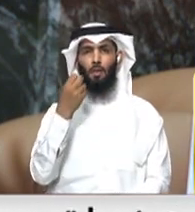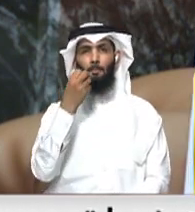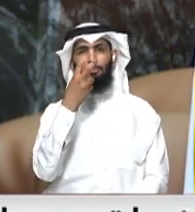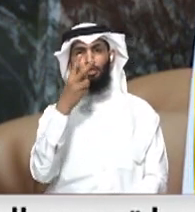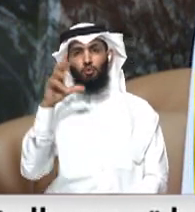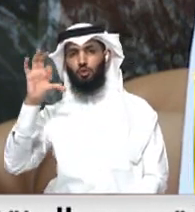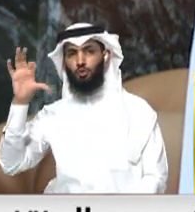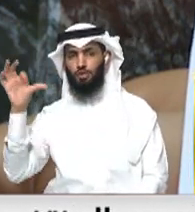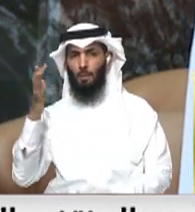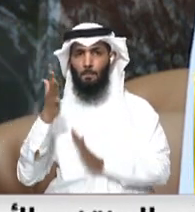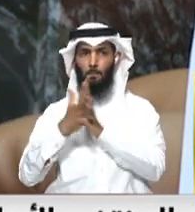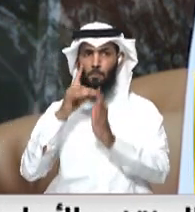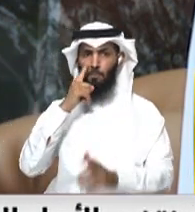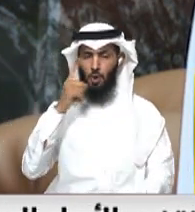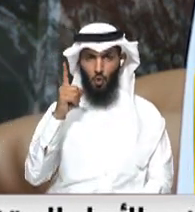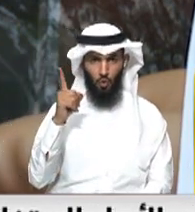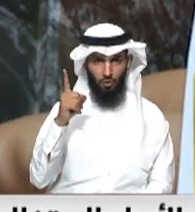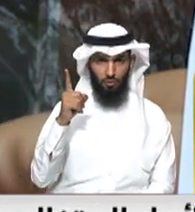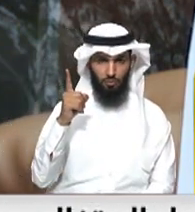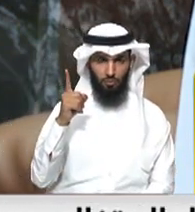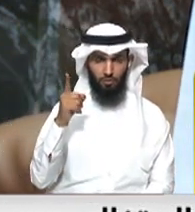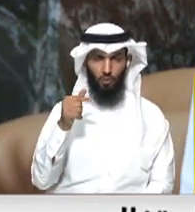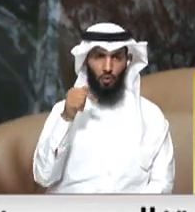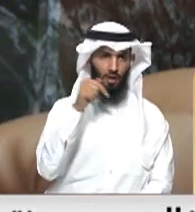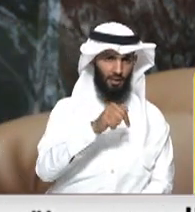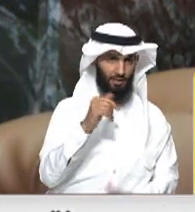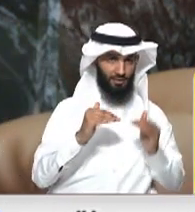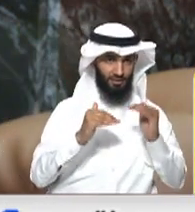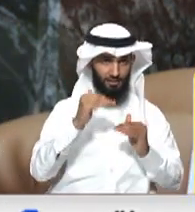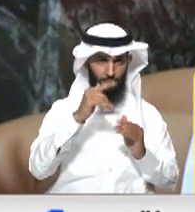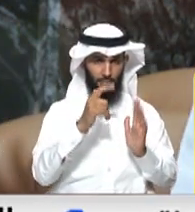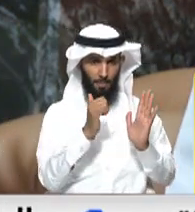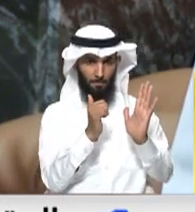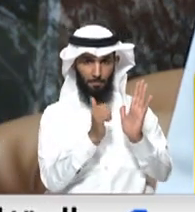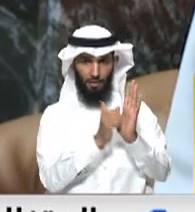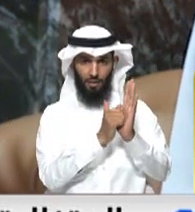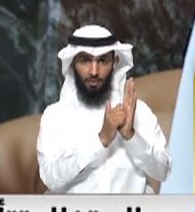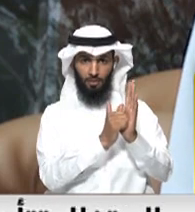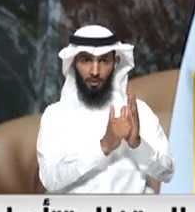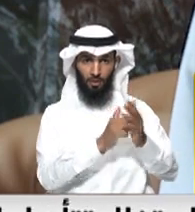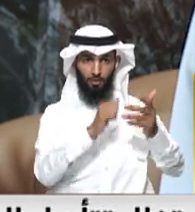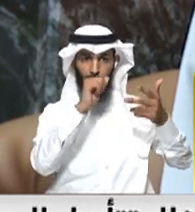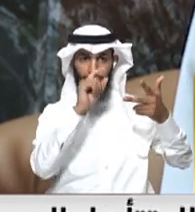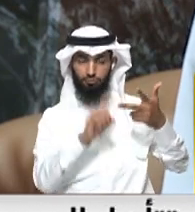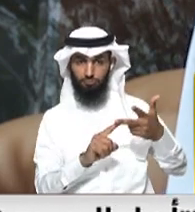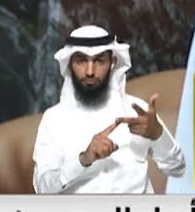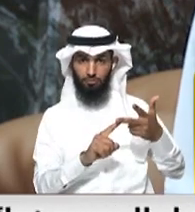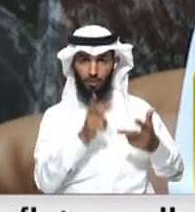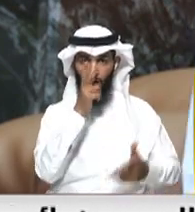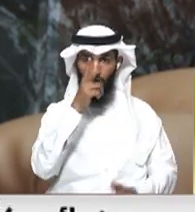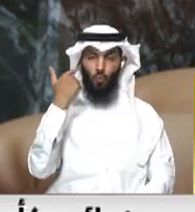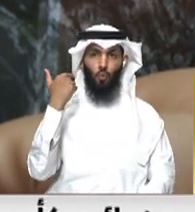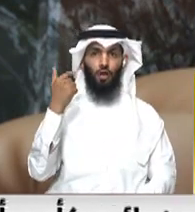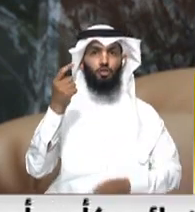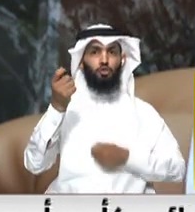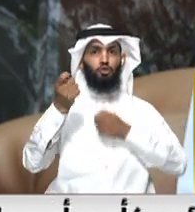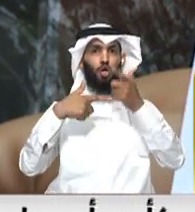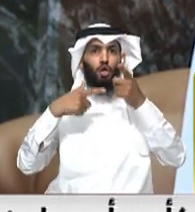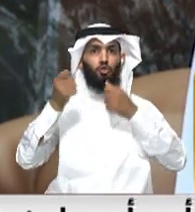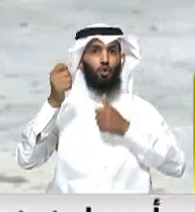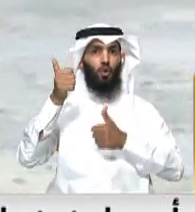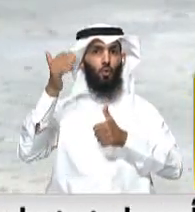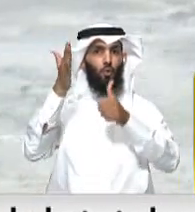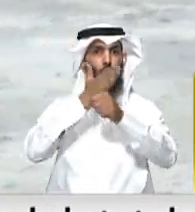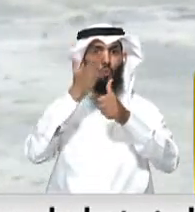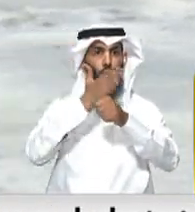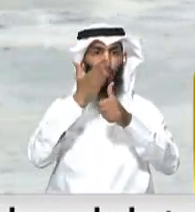مليون، وتصدر المشهد طبعا القطاع السكني. تراجع القطاع التجاري مثل ما كنا قايلين في مايو انه هو اللي تصدر وكان شكل